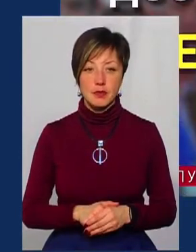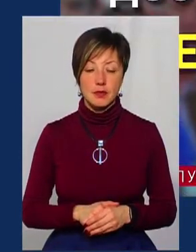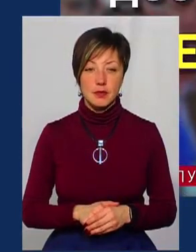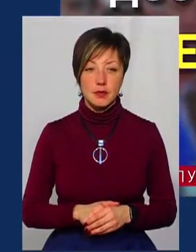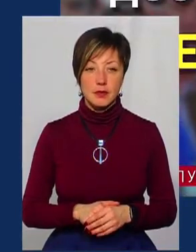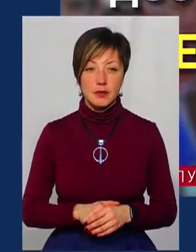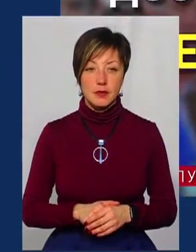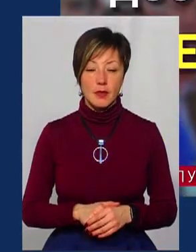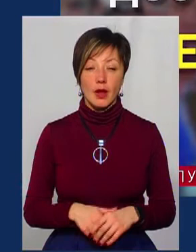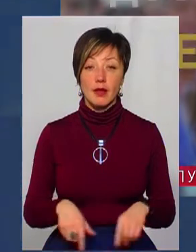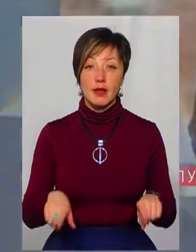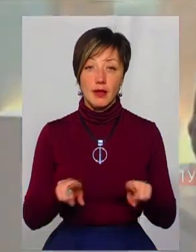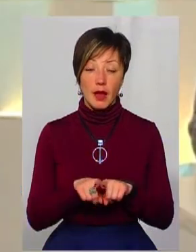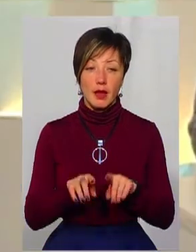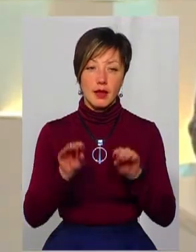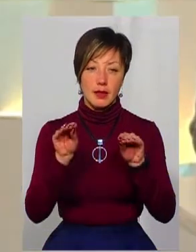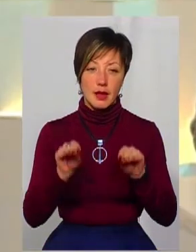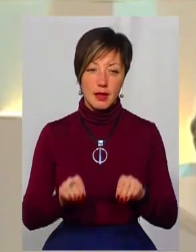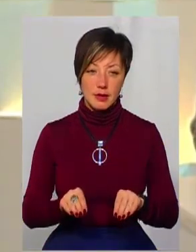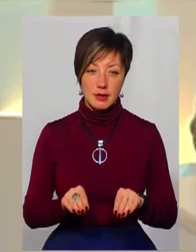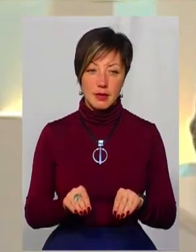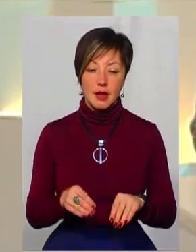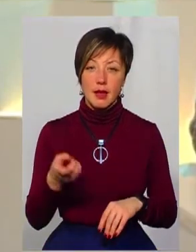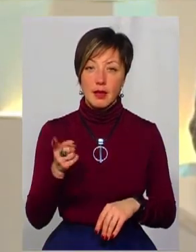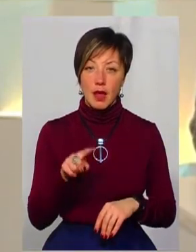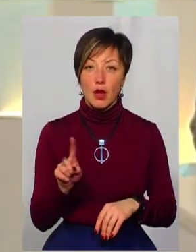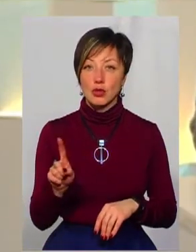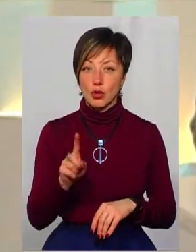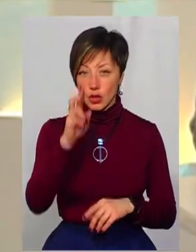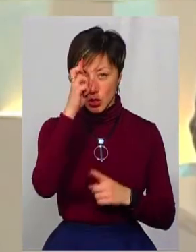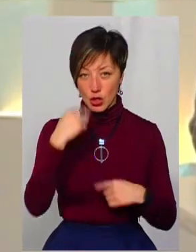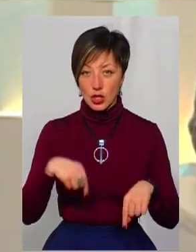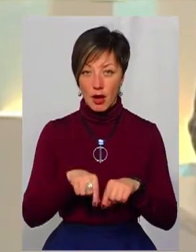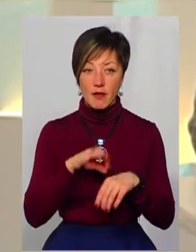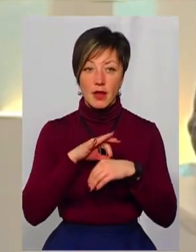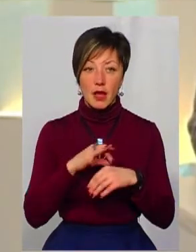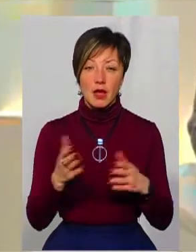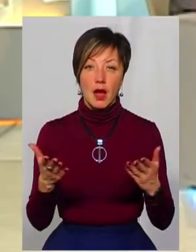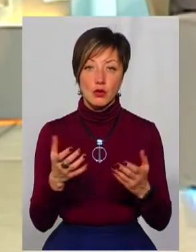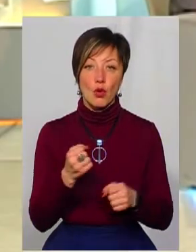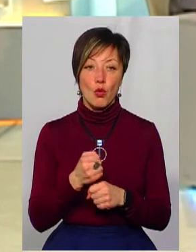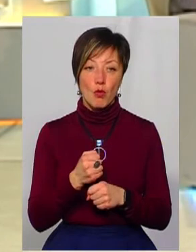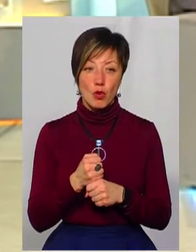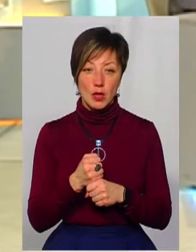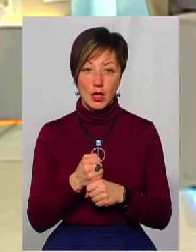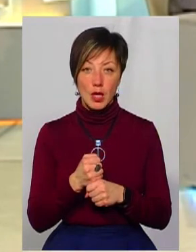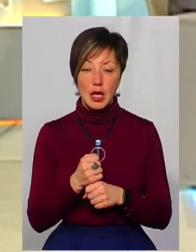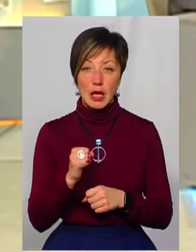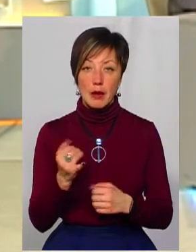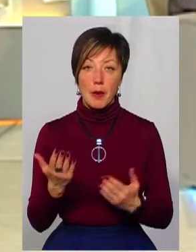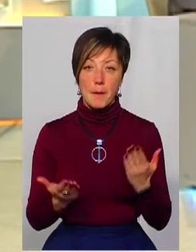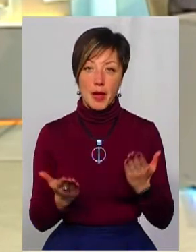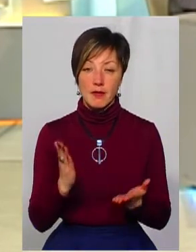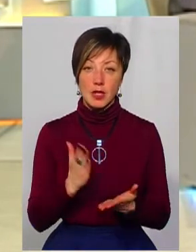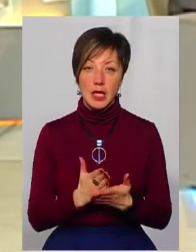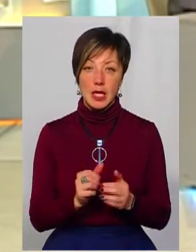От такі дані. Так що державою ведеться якась робота, і, напевно,